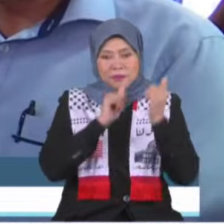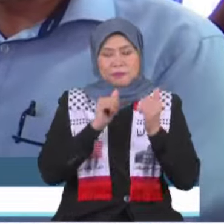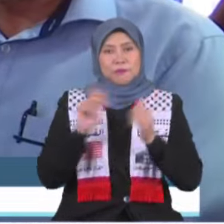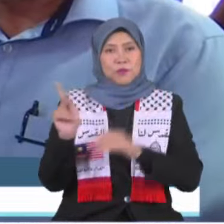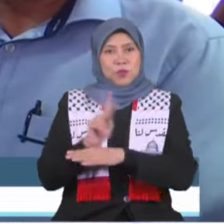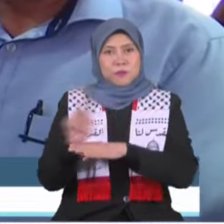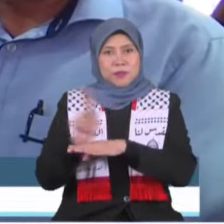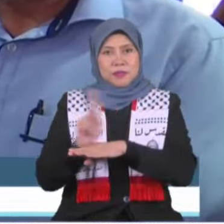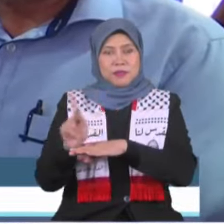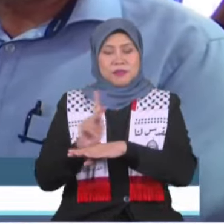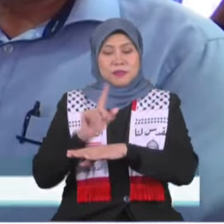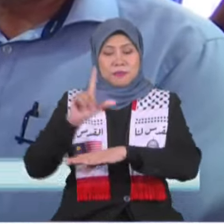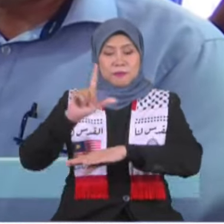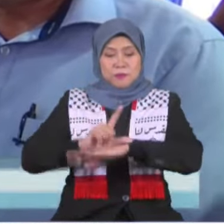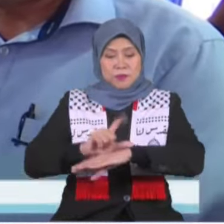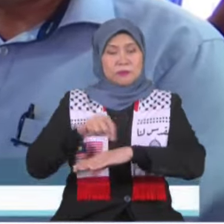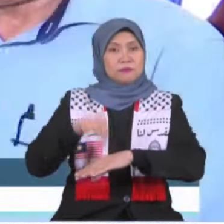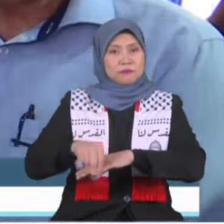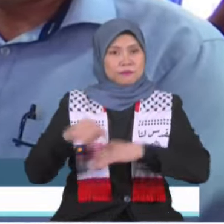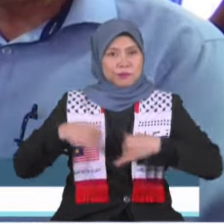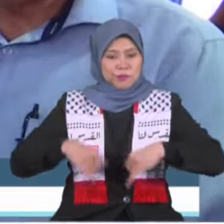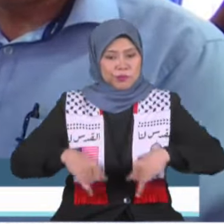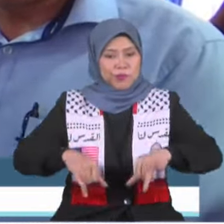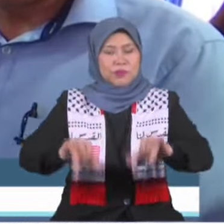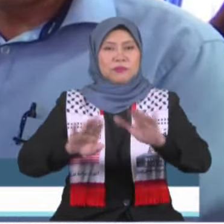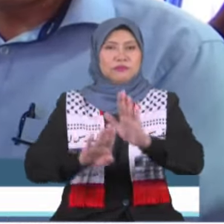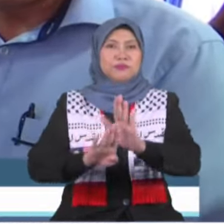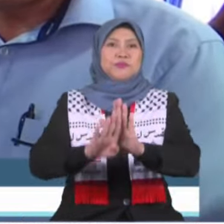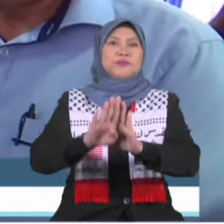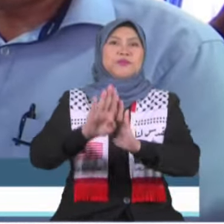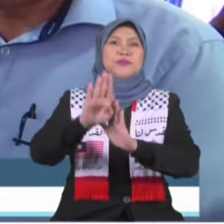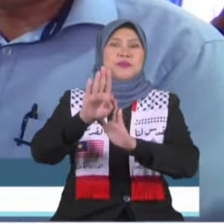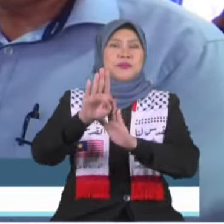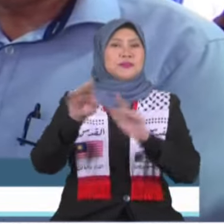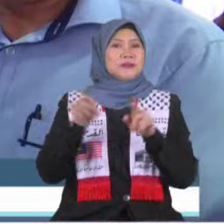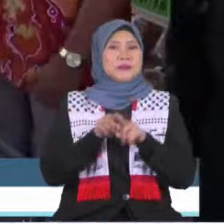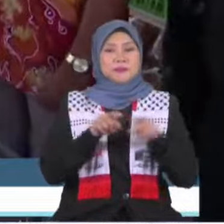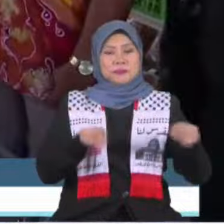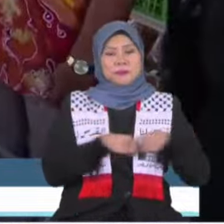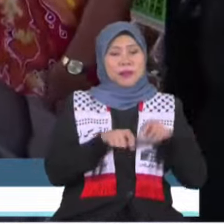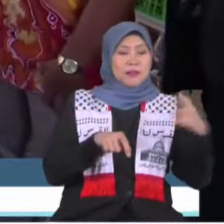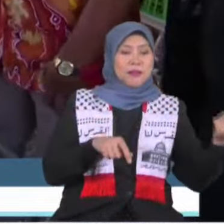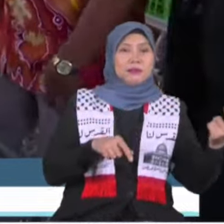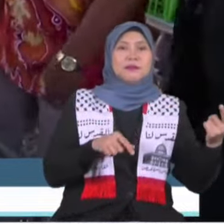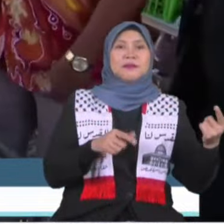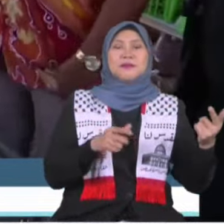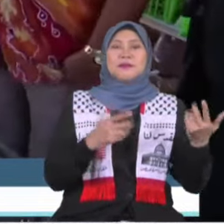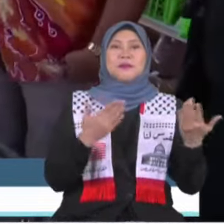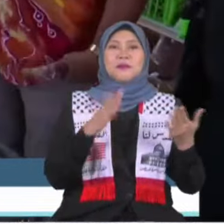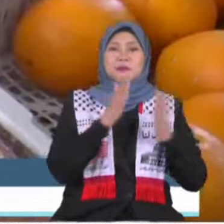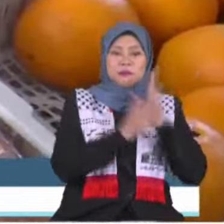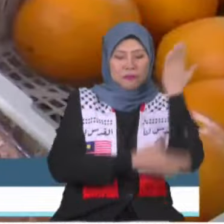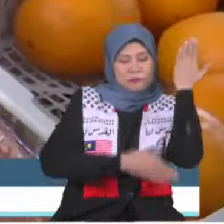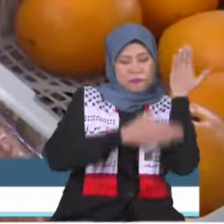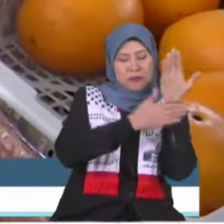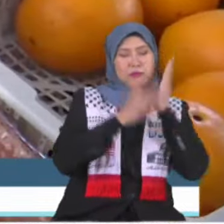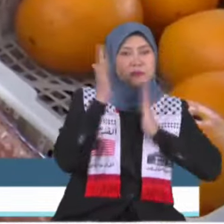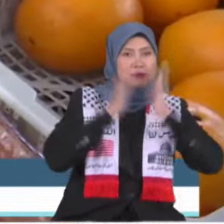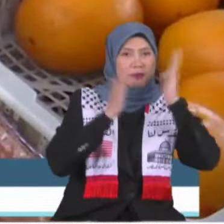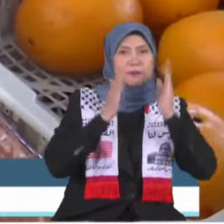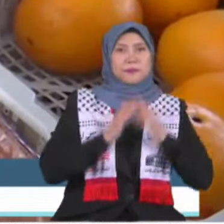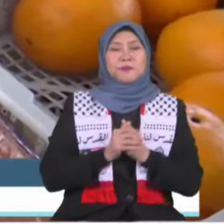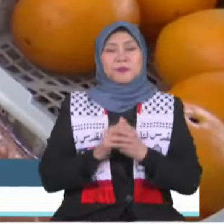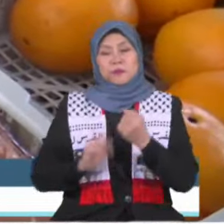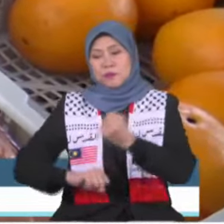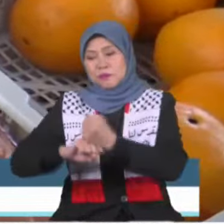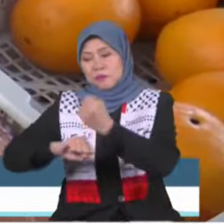Labuan ini akan terus membangun seperti mana di tempat-tempat lain di seluruh Malaysia. Perolehan